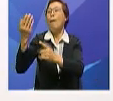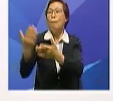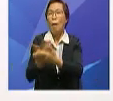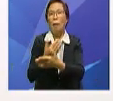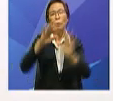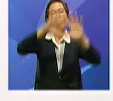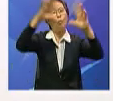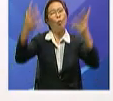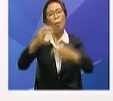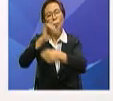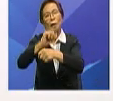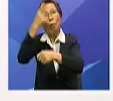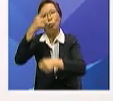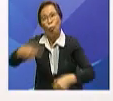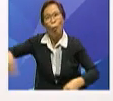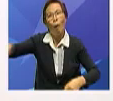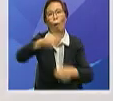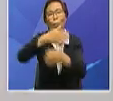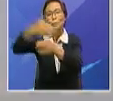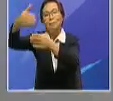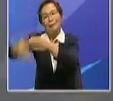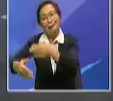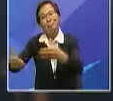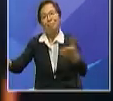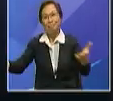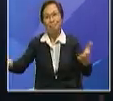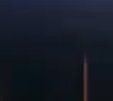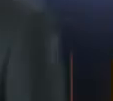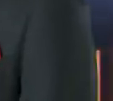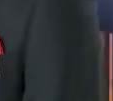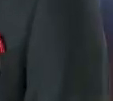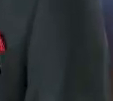pekerjaan sejagat sekian tewas